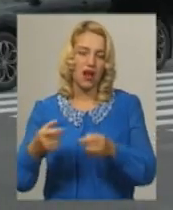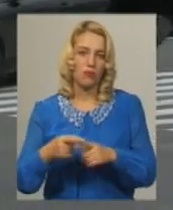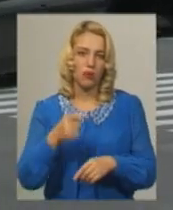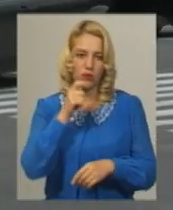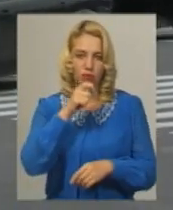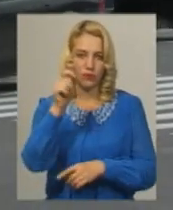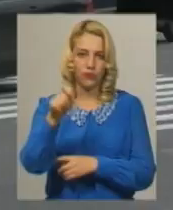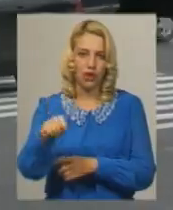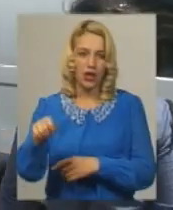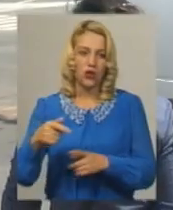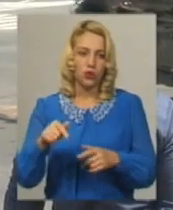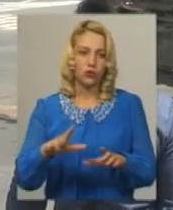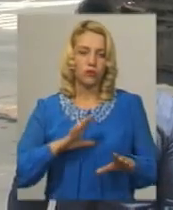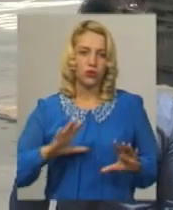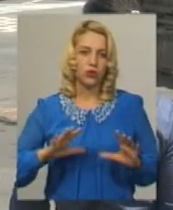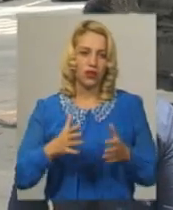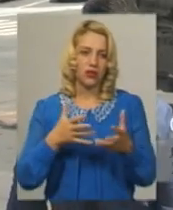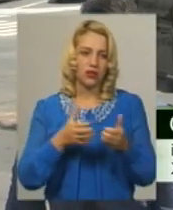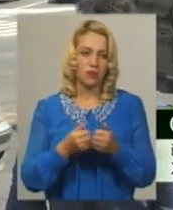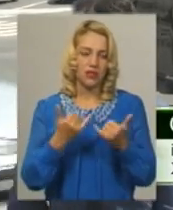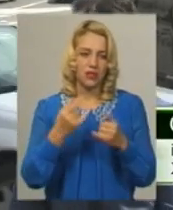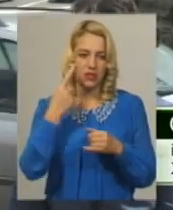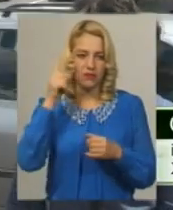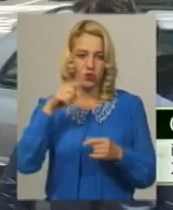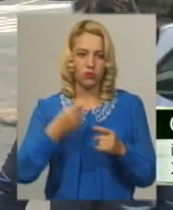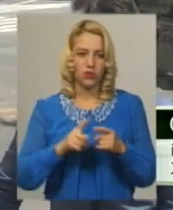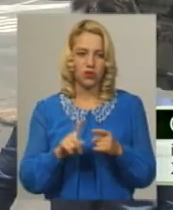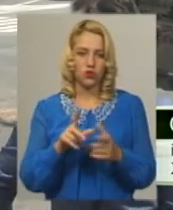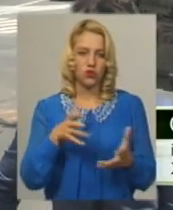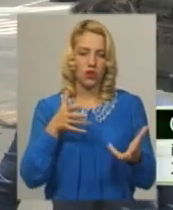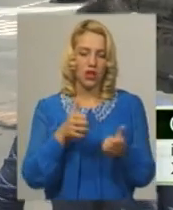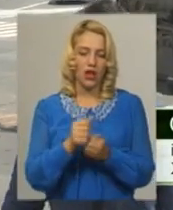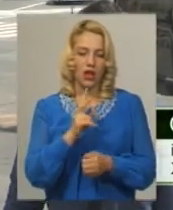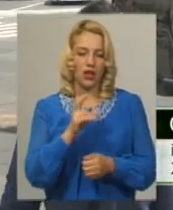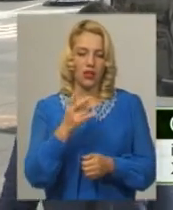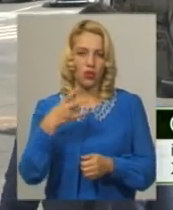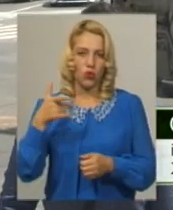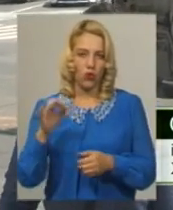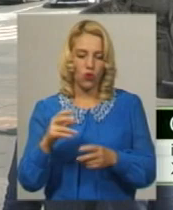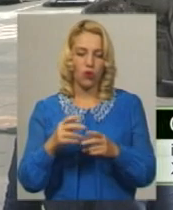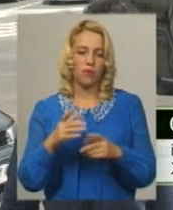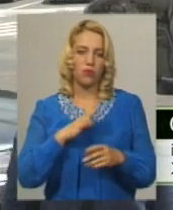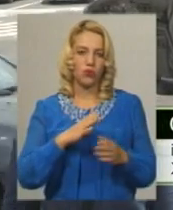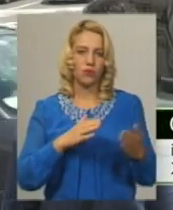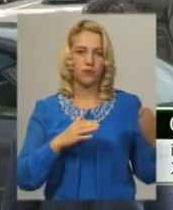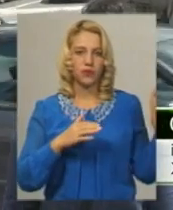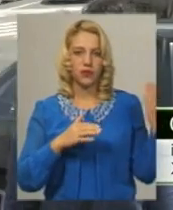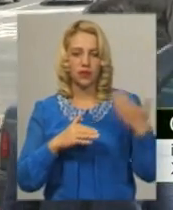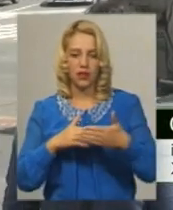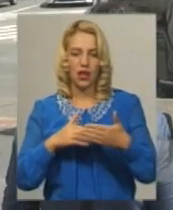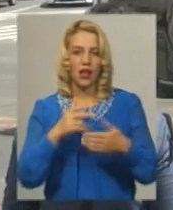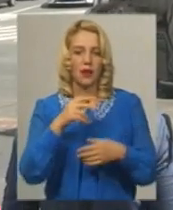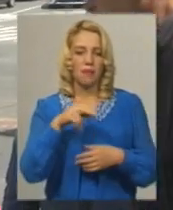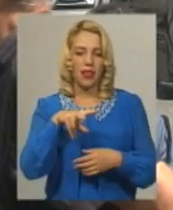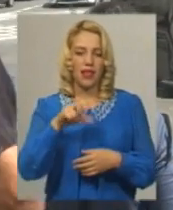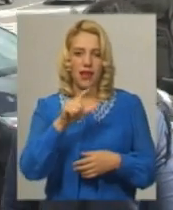перехід. Тут сталося ДТП. На даний момент відомо те, що автомобіль «Рено Кенго» рухався зі сторони Либідь-Плази і повертав